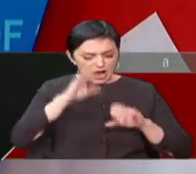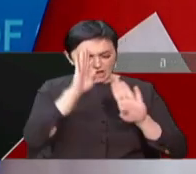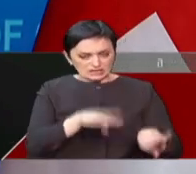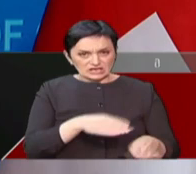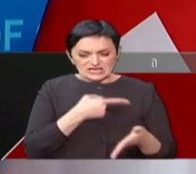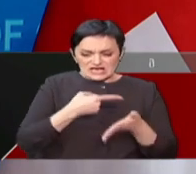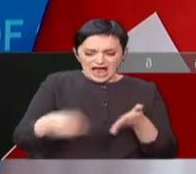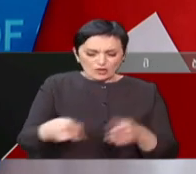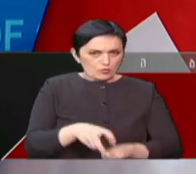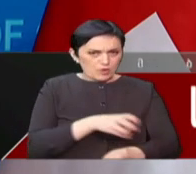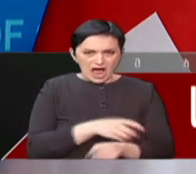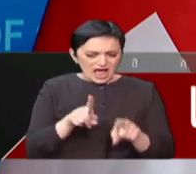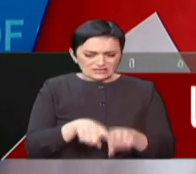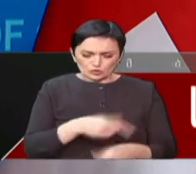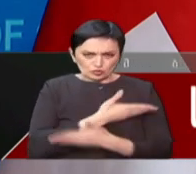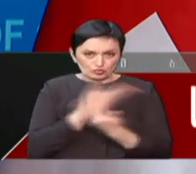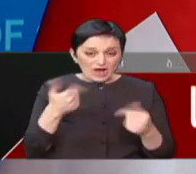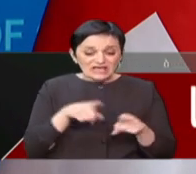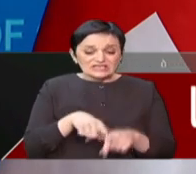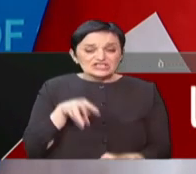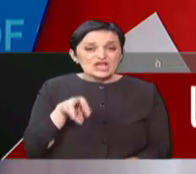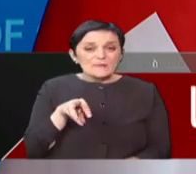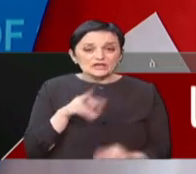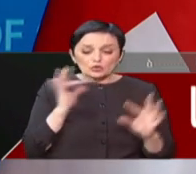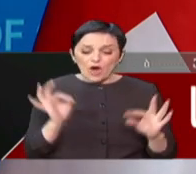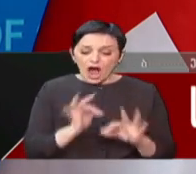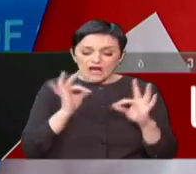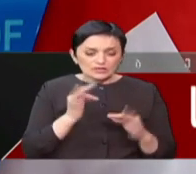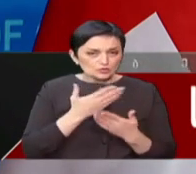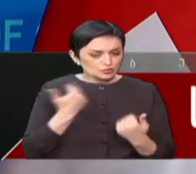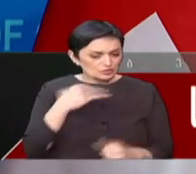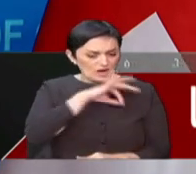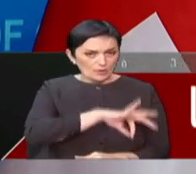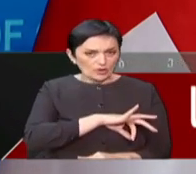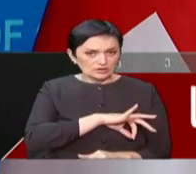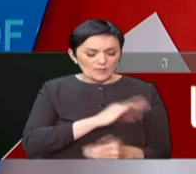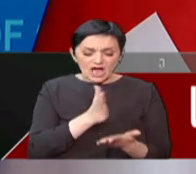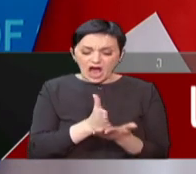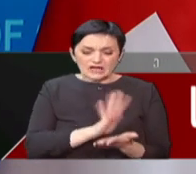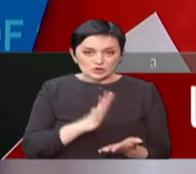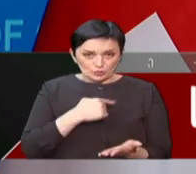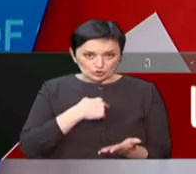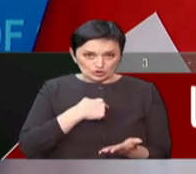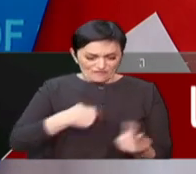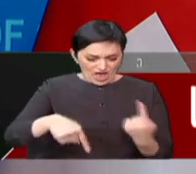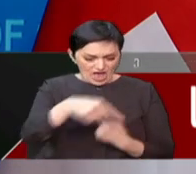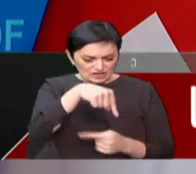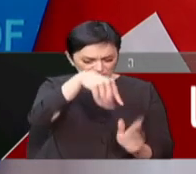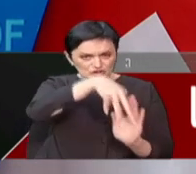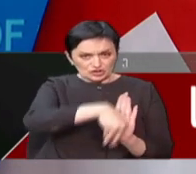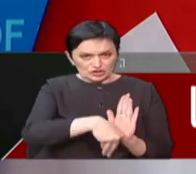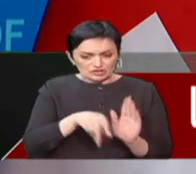გარიცხონ? ეგეთი რამე არ არსებობს. ესეთი მეთოდი არასდროს არ გამოყენებული არ არსებობს ჩვენში, ეგეთი